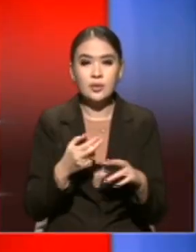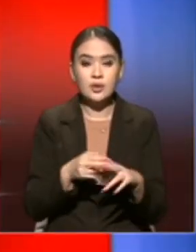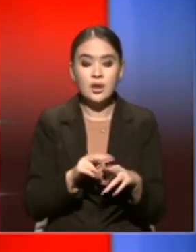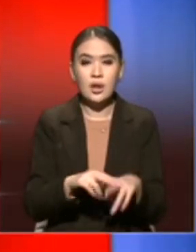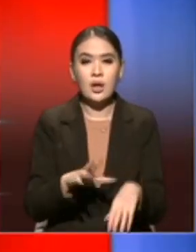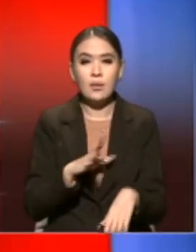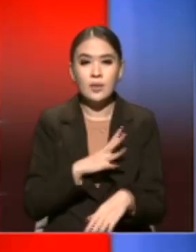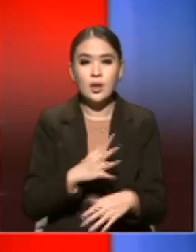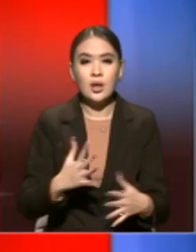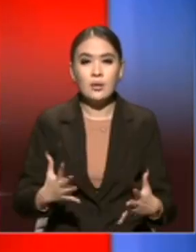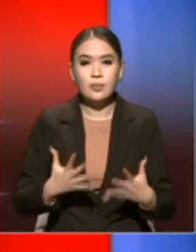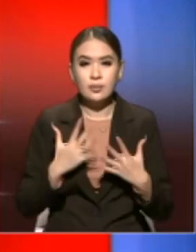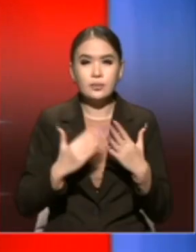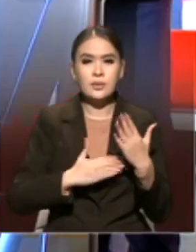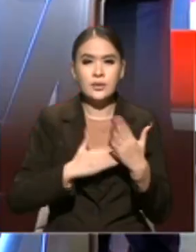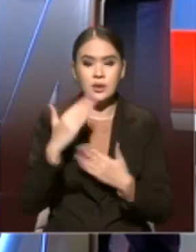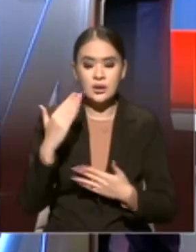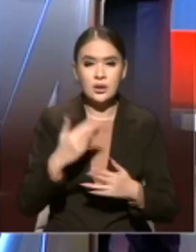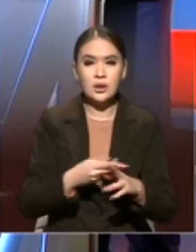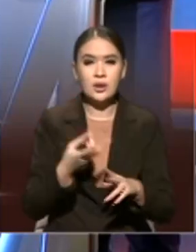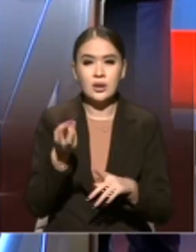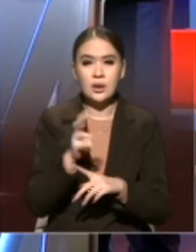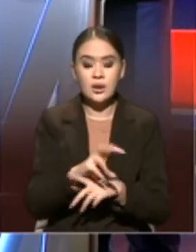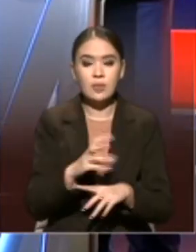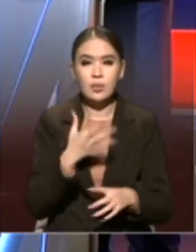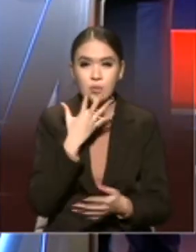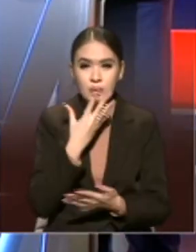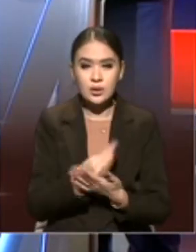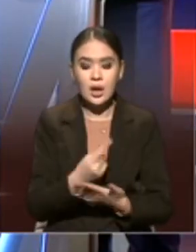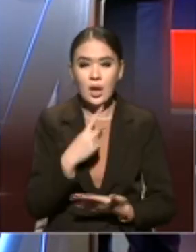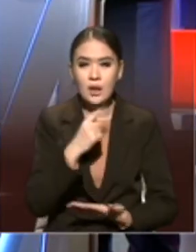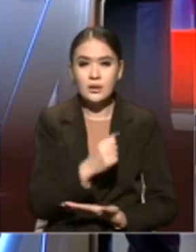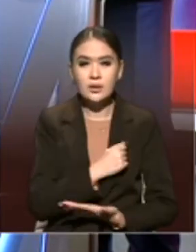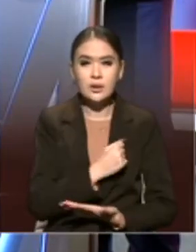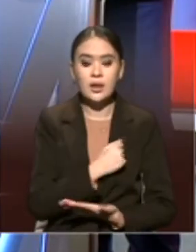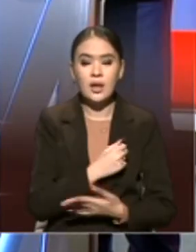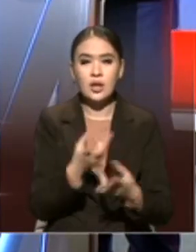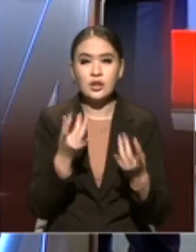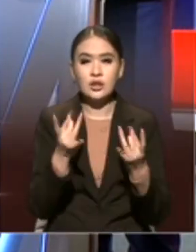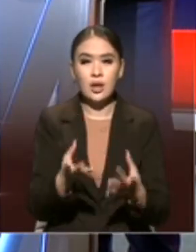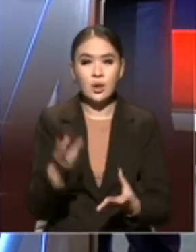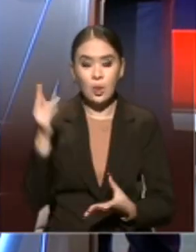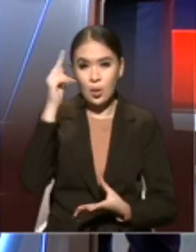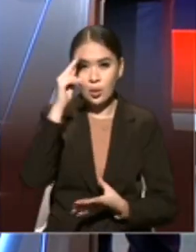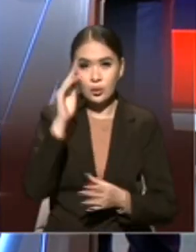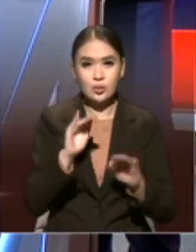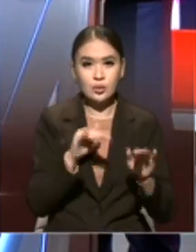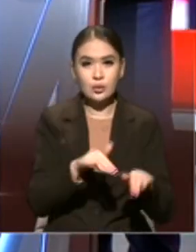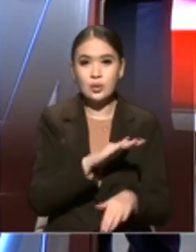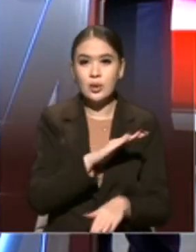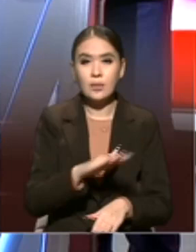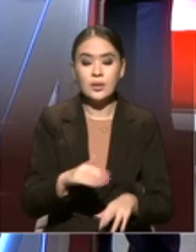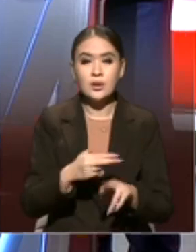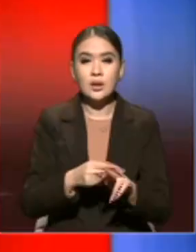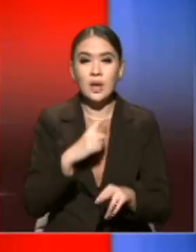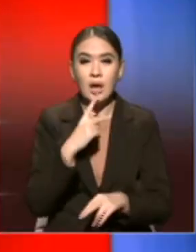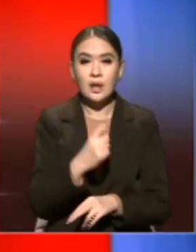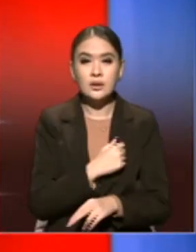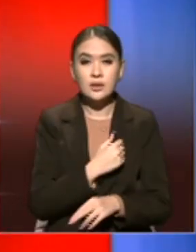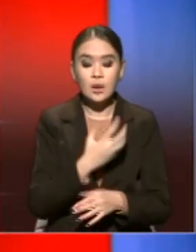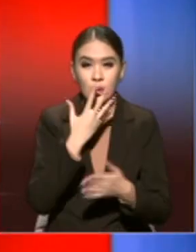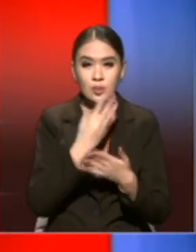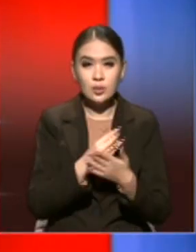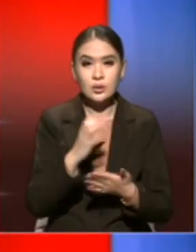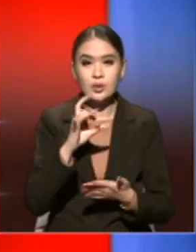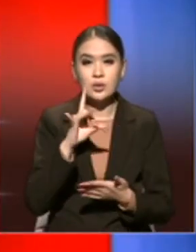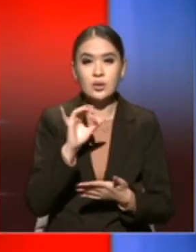абыройлы рухтары биік келіп өздерінің жаңағы әскерге келіп жай ғана оқуға түсу емес, әскерден өзінің мерзімді